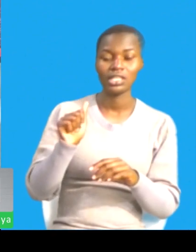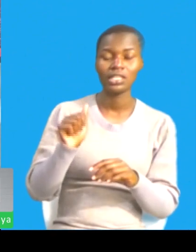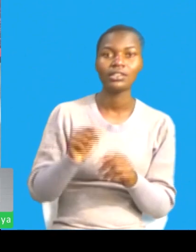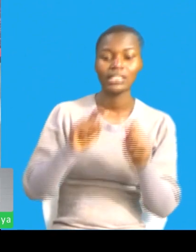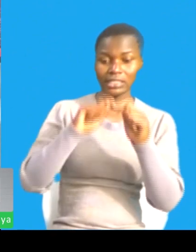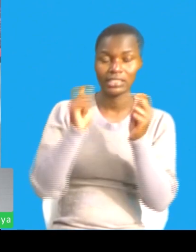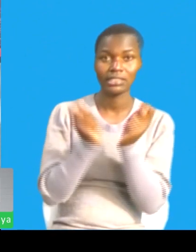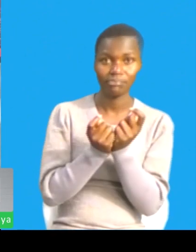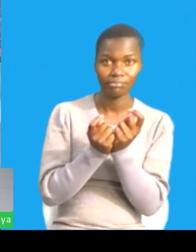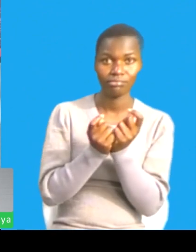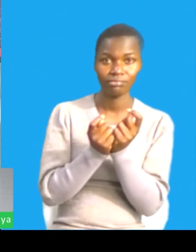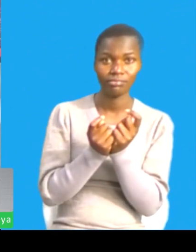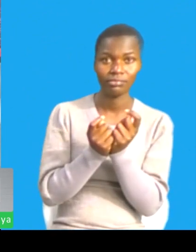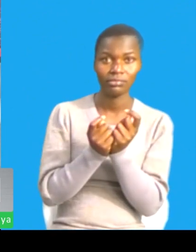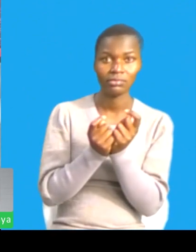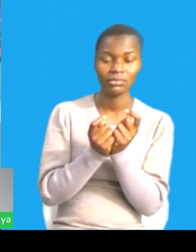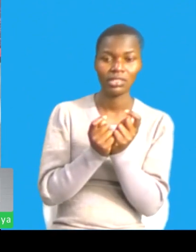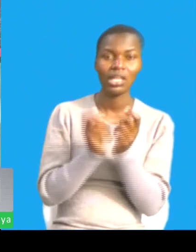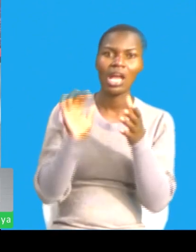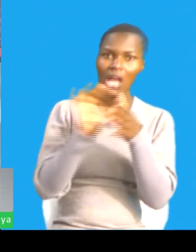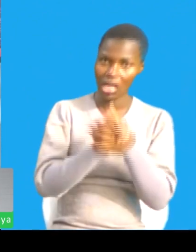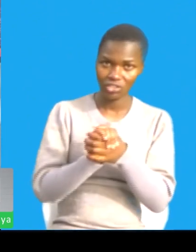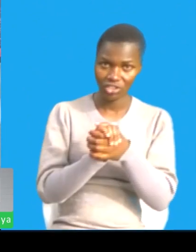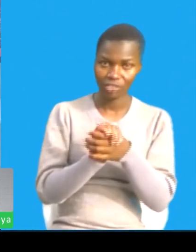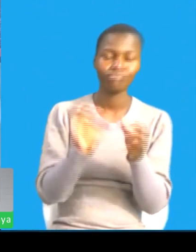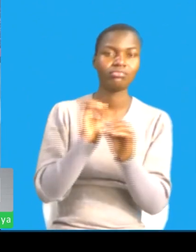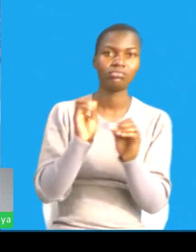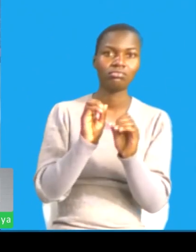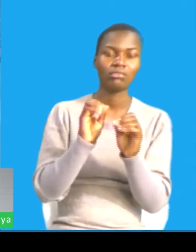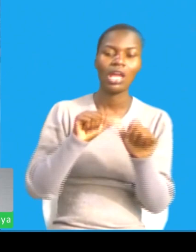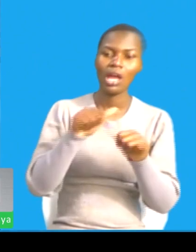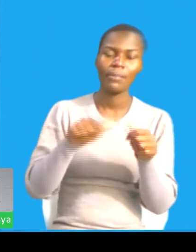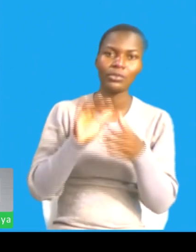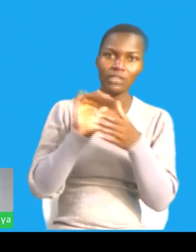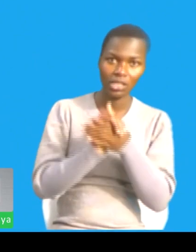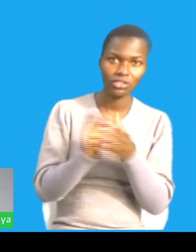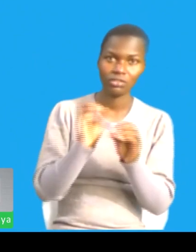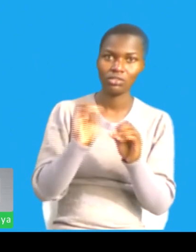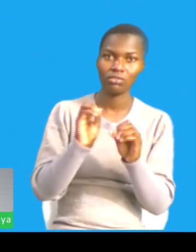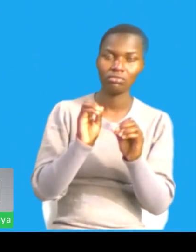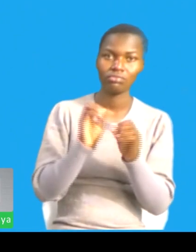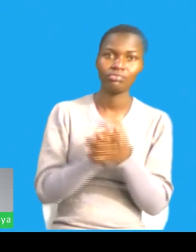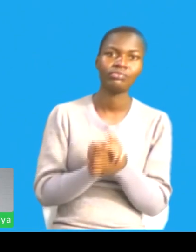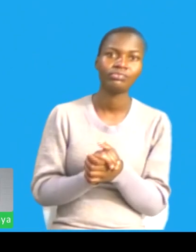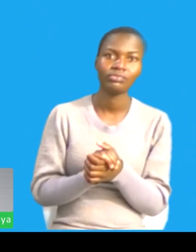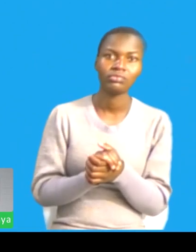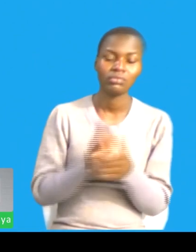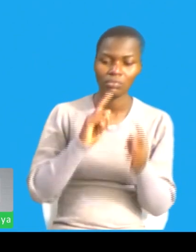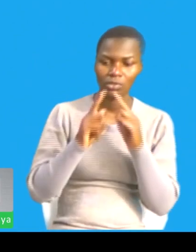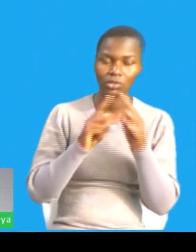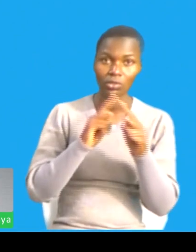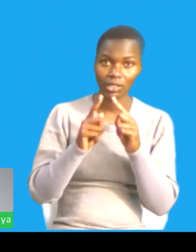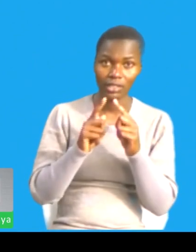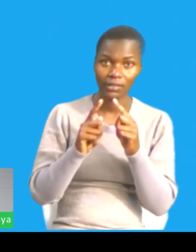hear. Hatusemi kukuwe na handshake. No, it's not about a handshake. Kuongea sio handshake. Kuongea